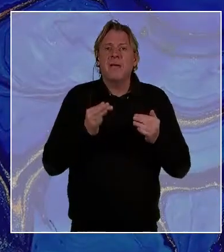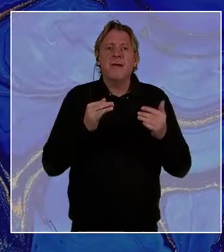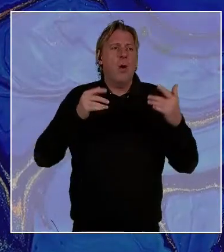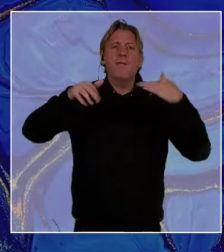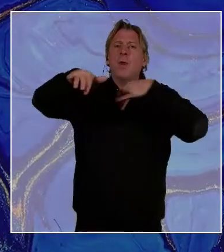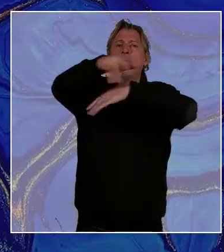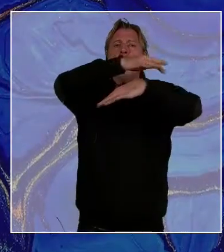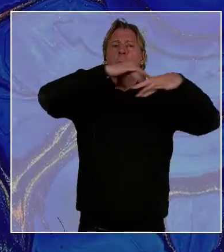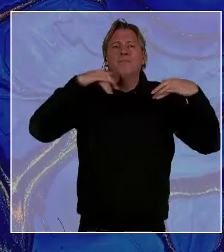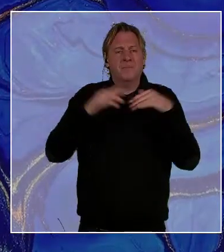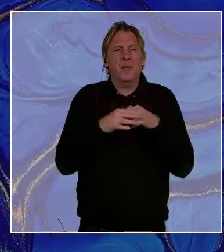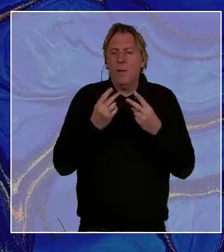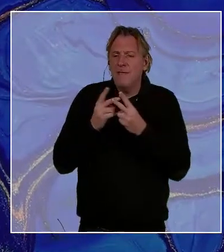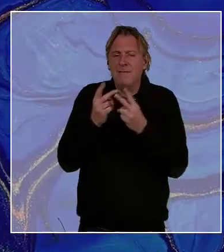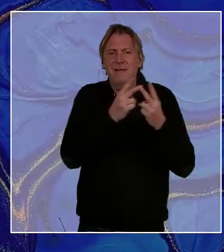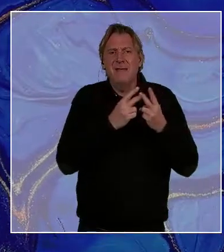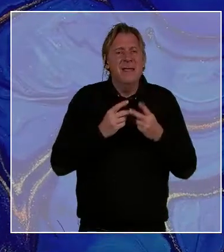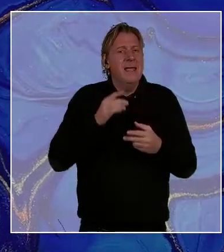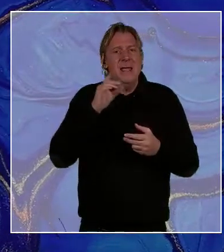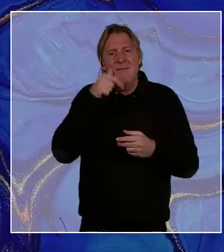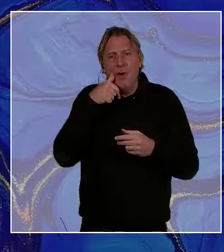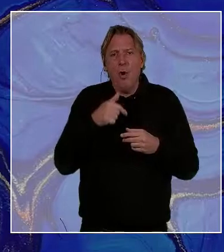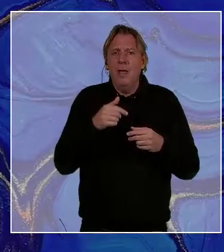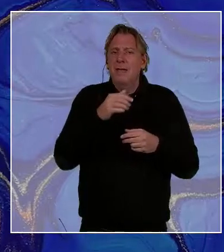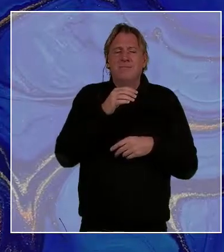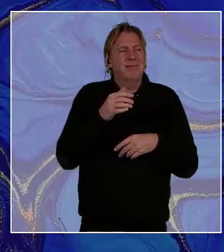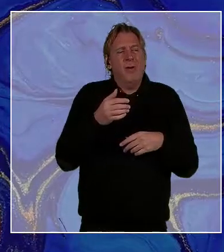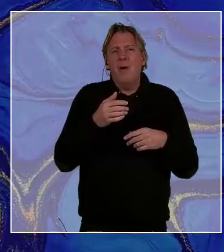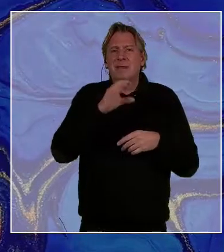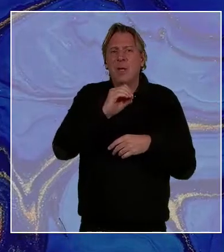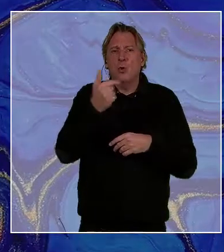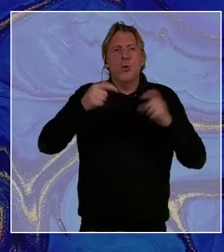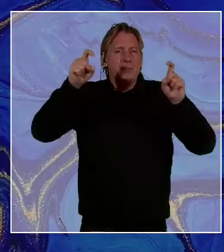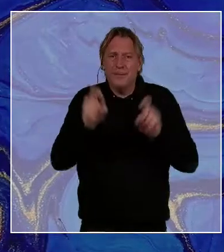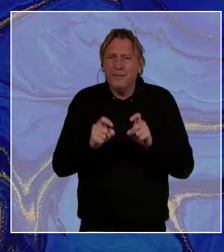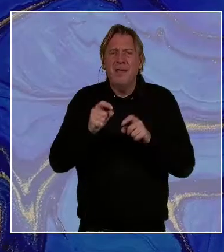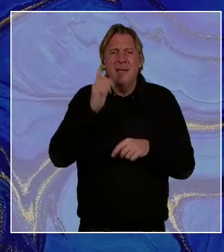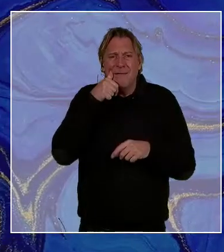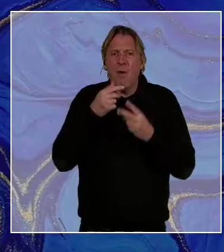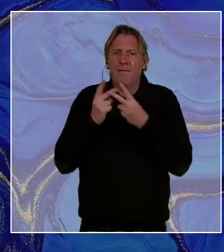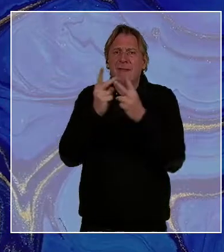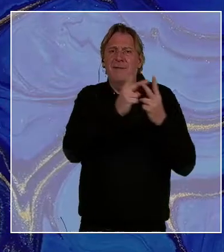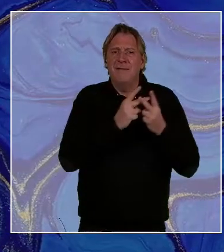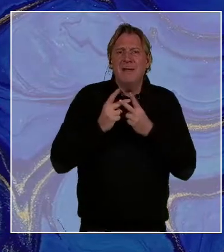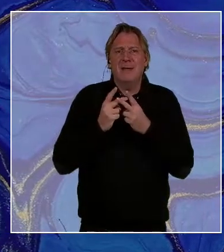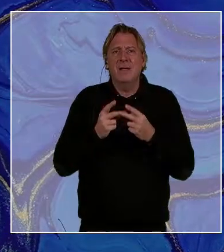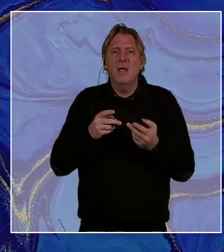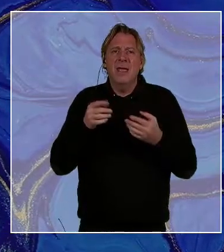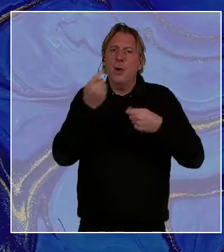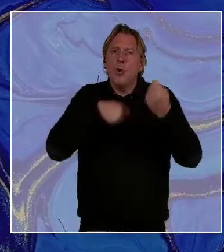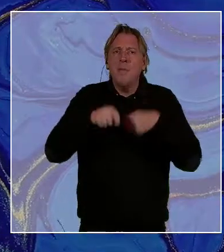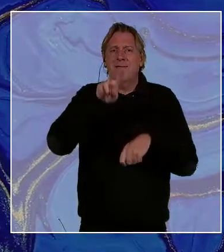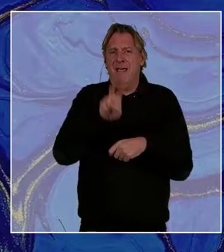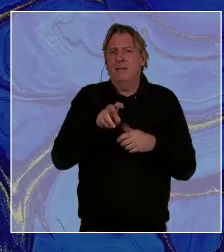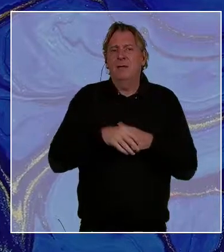villes accélèrent la transition vers une économie bas carbone. Et je pense que c'est quelque chose qui nous concerne tous